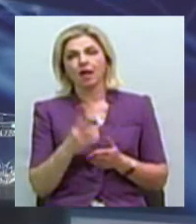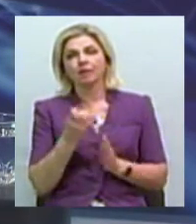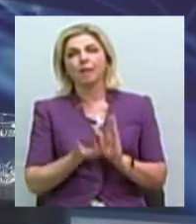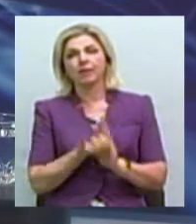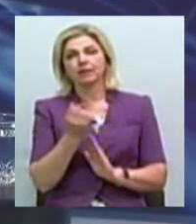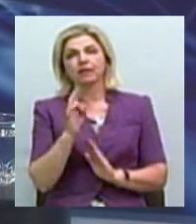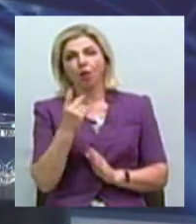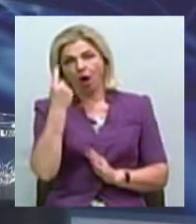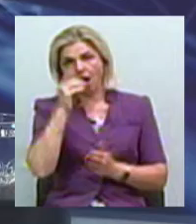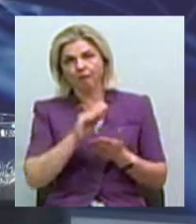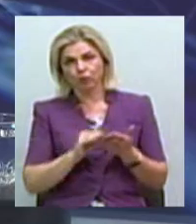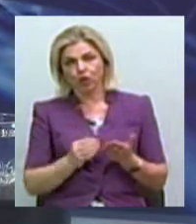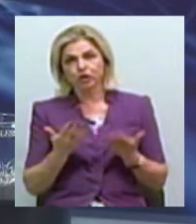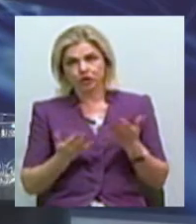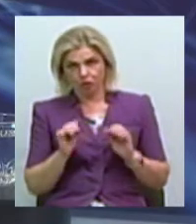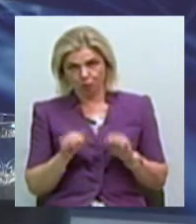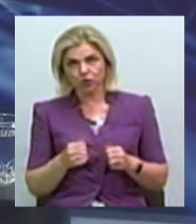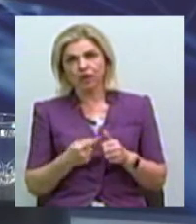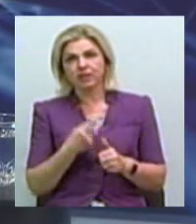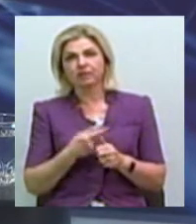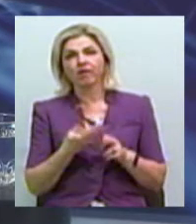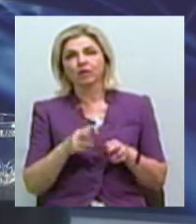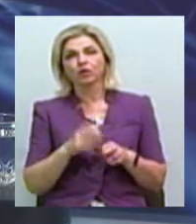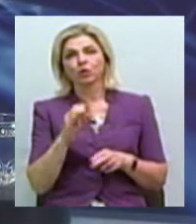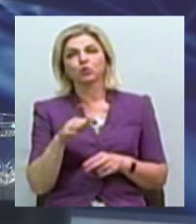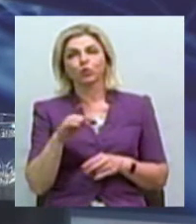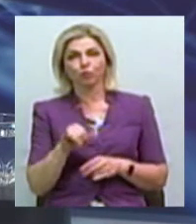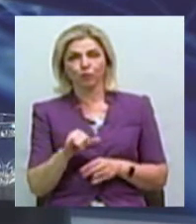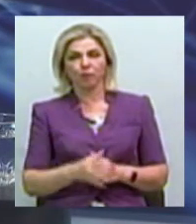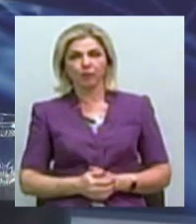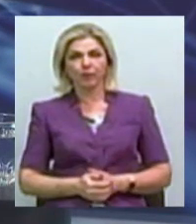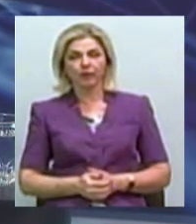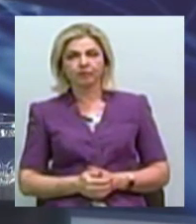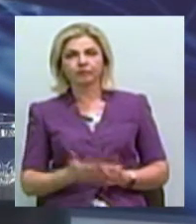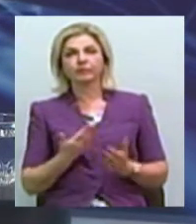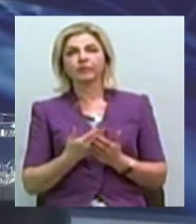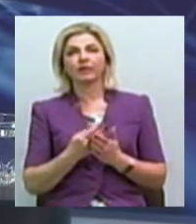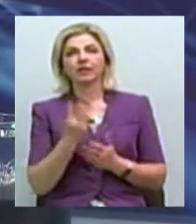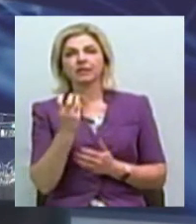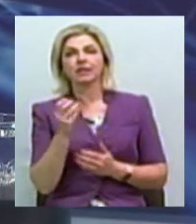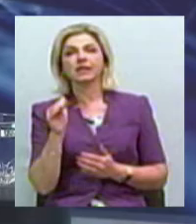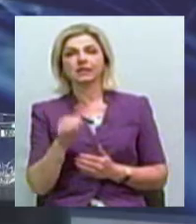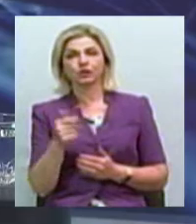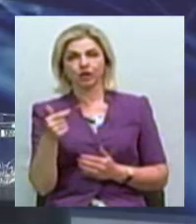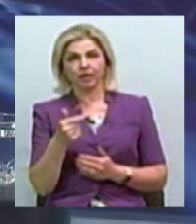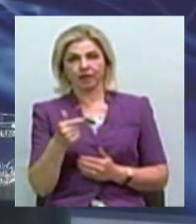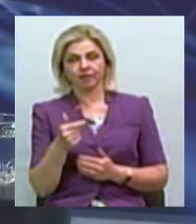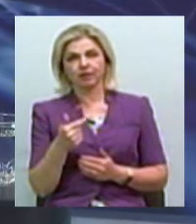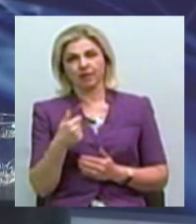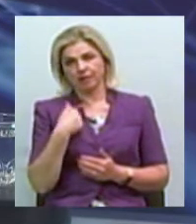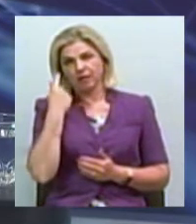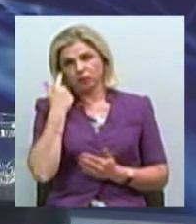А чи можна назвати сьогодні цю суму? І чи достатньо її? Близько 300 тисяч гривень, мені так